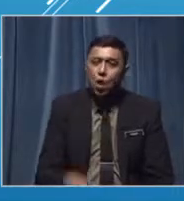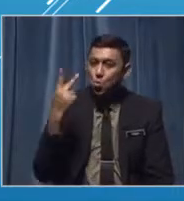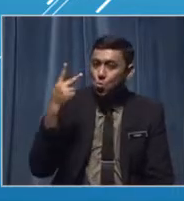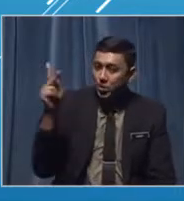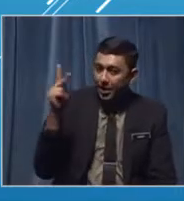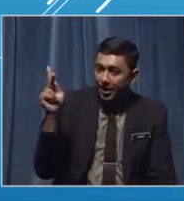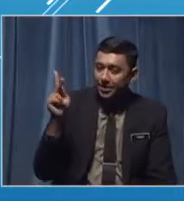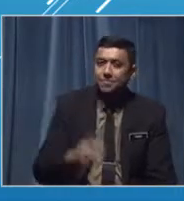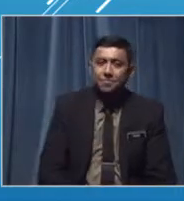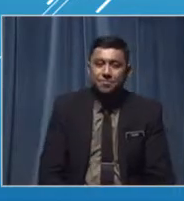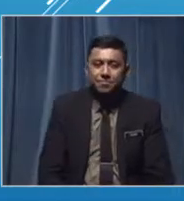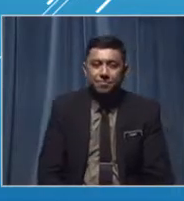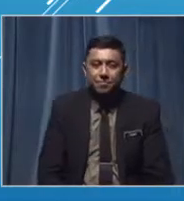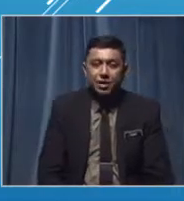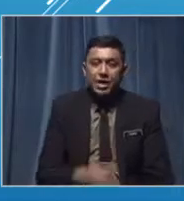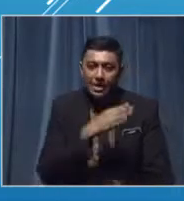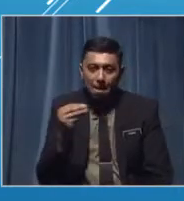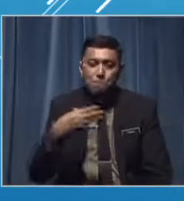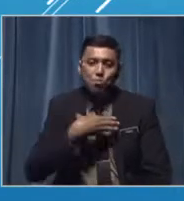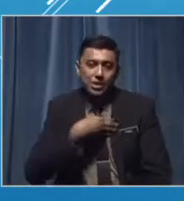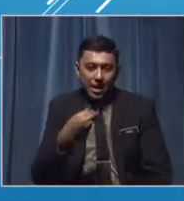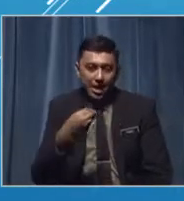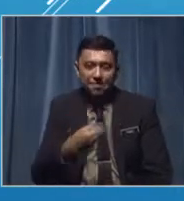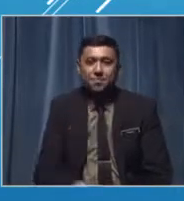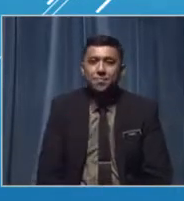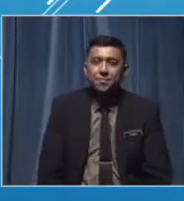kuning dan putih.